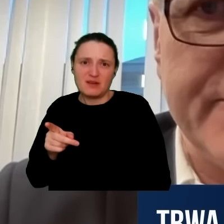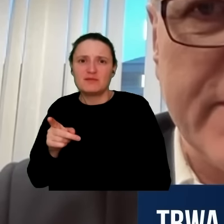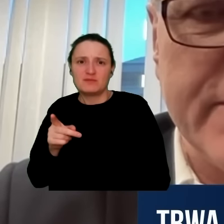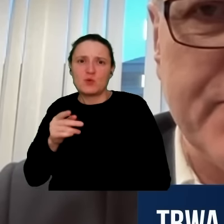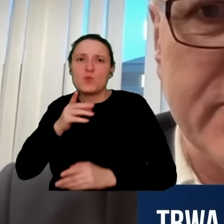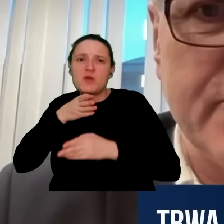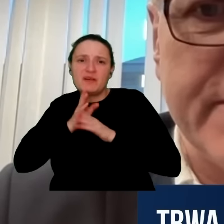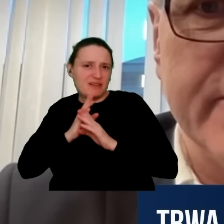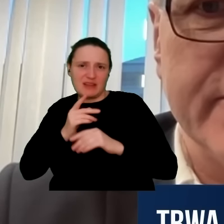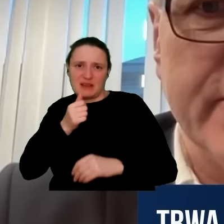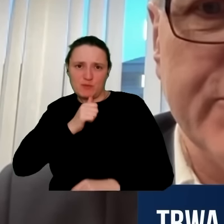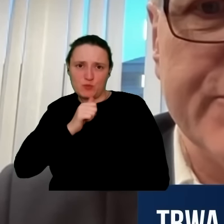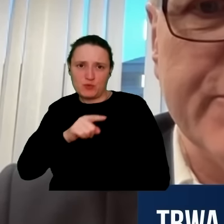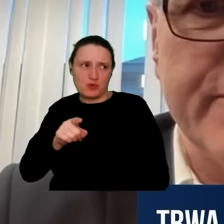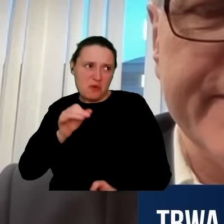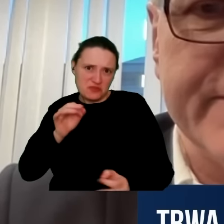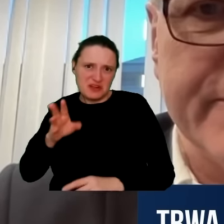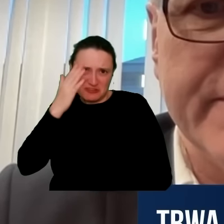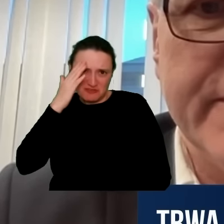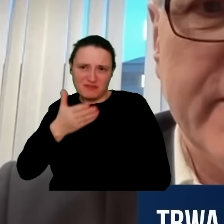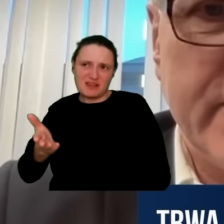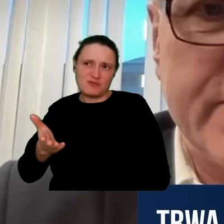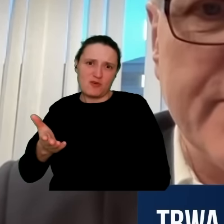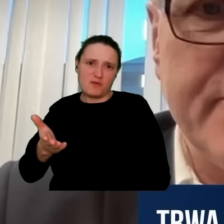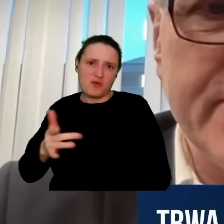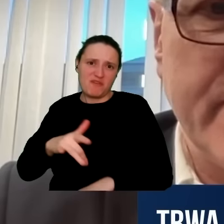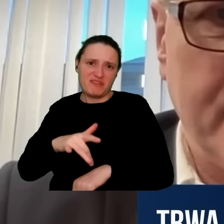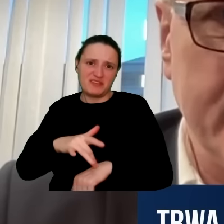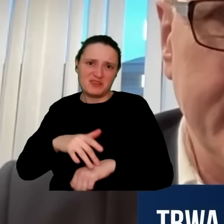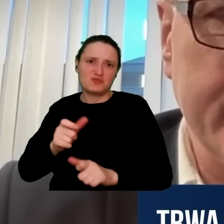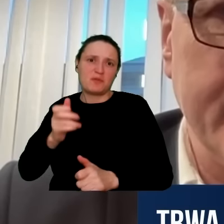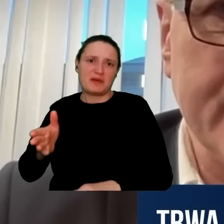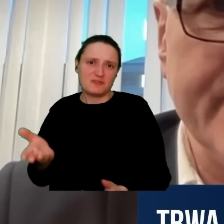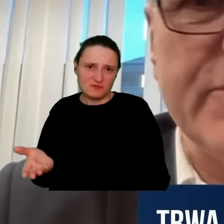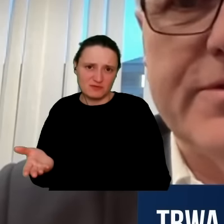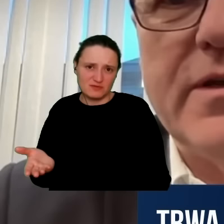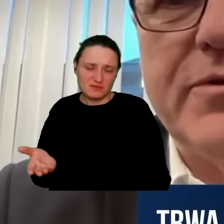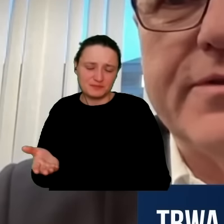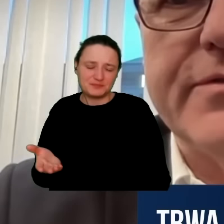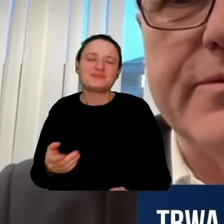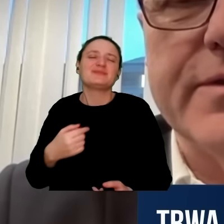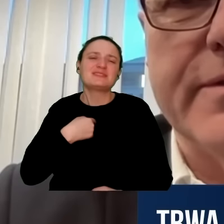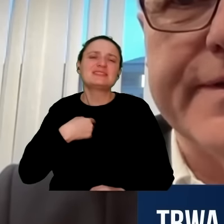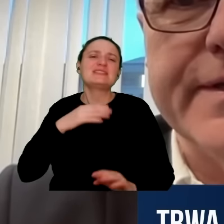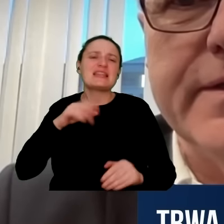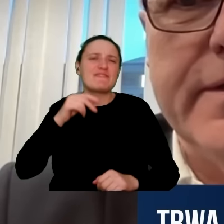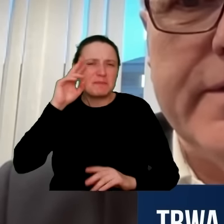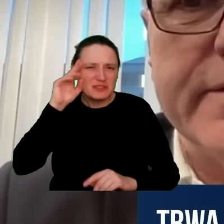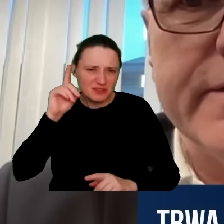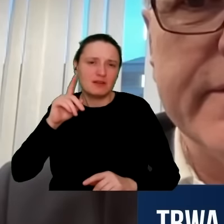kamuflować w żaden sposób tego, że oni już z góry wiedzą, co ma być. Ja podejrzewam, że nawet już te raporty są